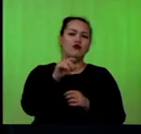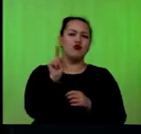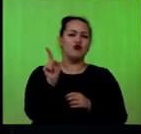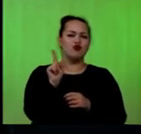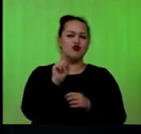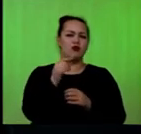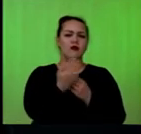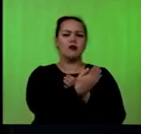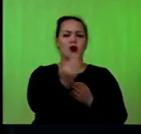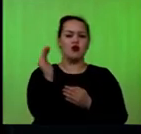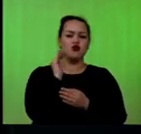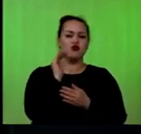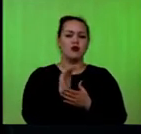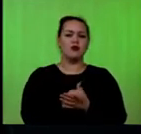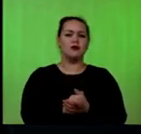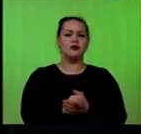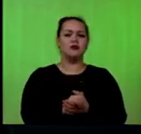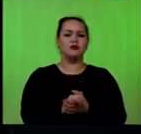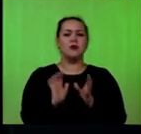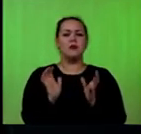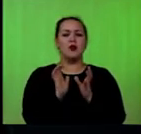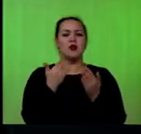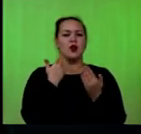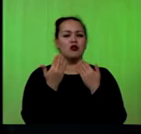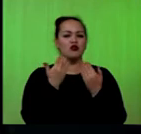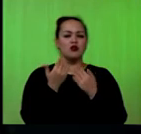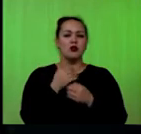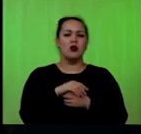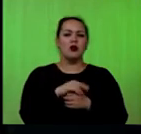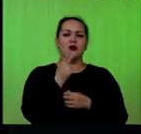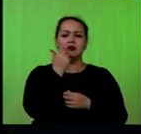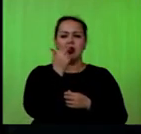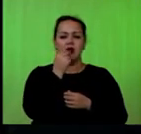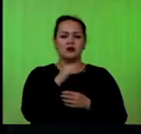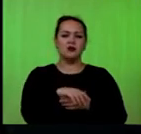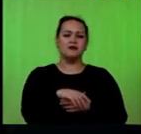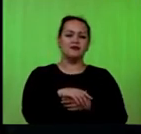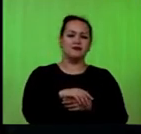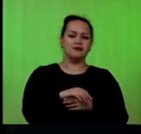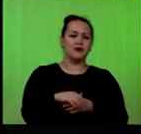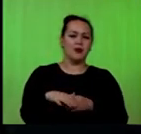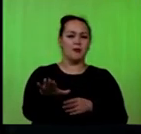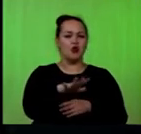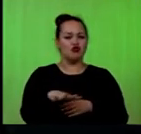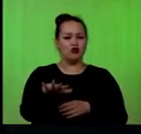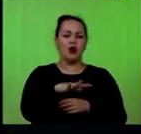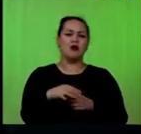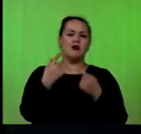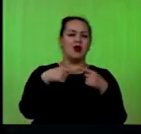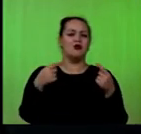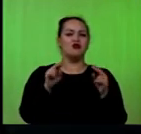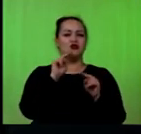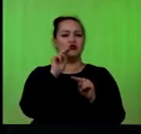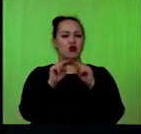вас окружают бережно относиться к детским площадкам бережно относиться к различным строением и